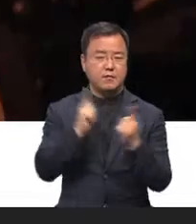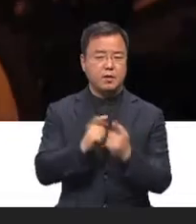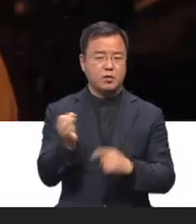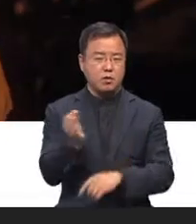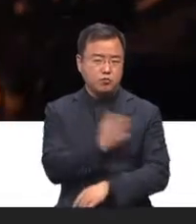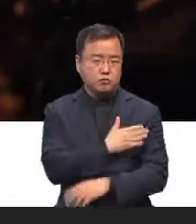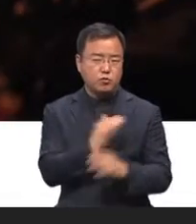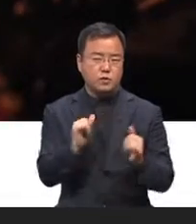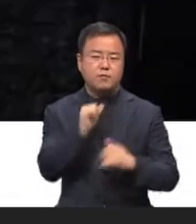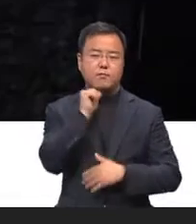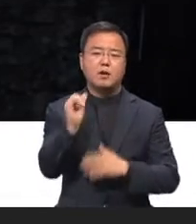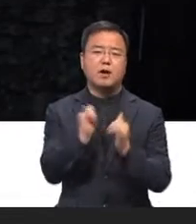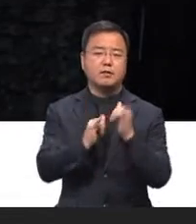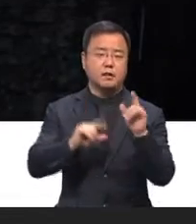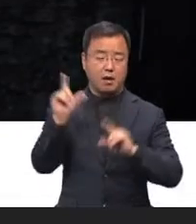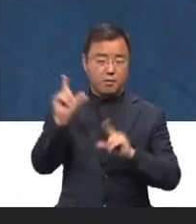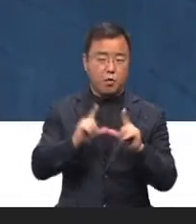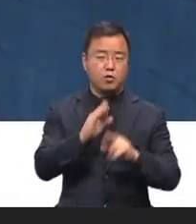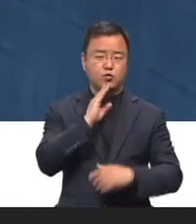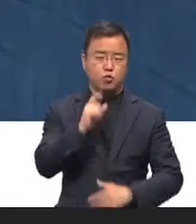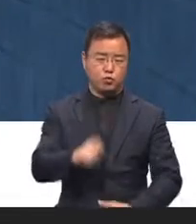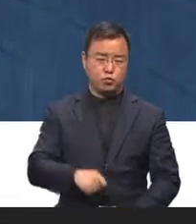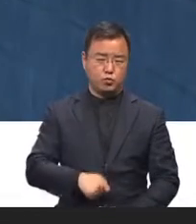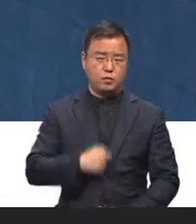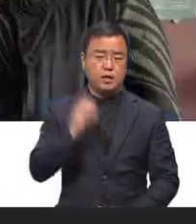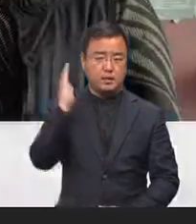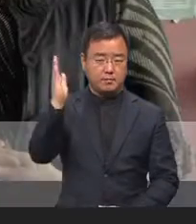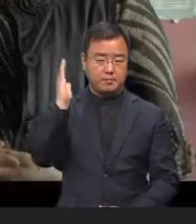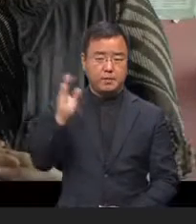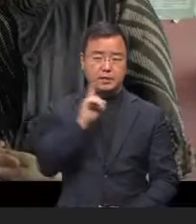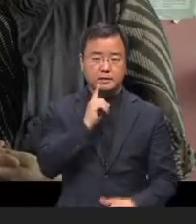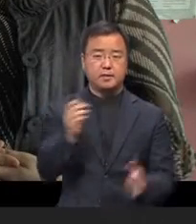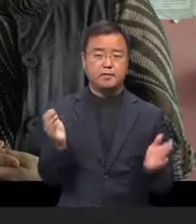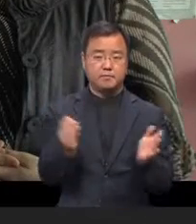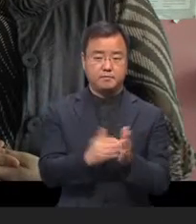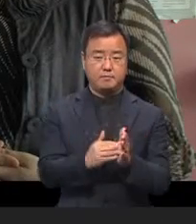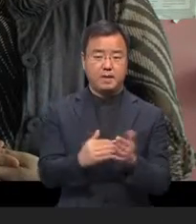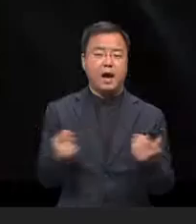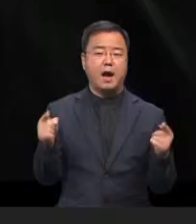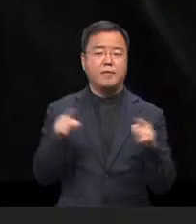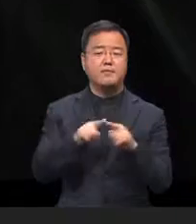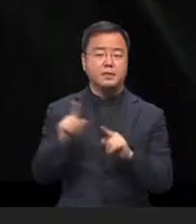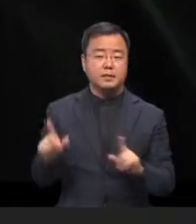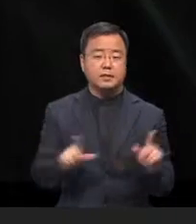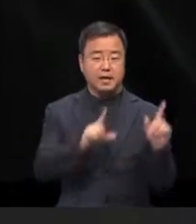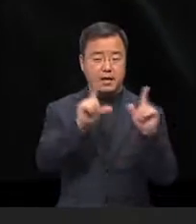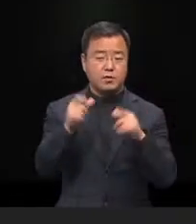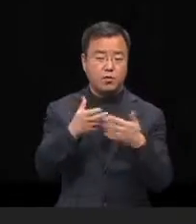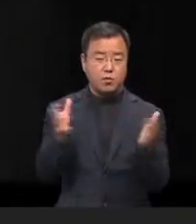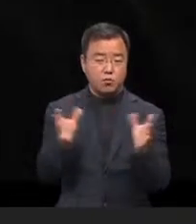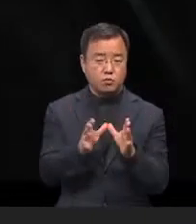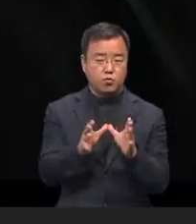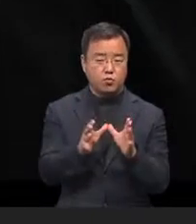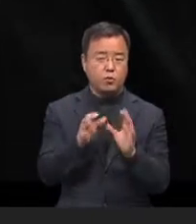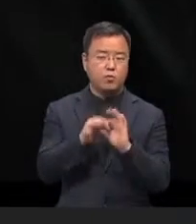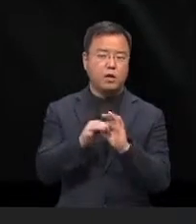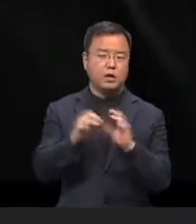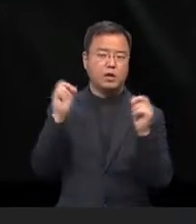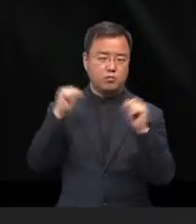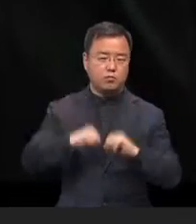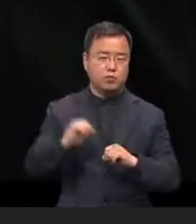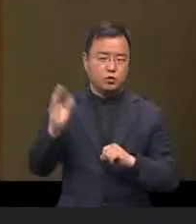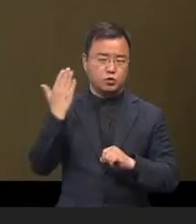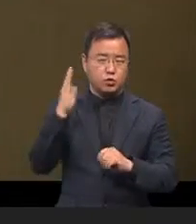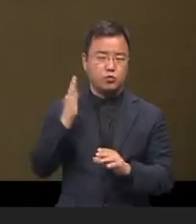모습을 솔직하게 담아내고 싶었다고 말합니다 더불어 사는 공동체 의 관계가 무너진 요즘 서로